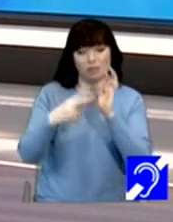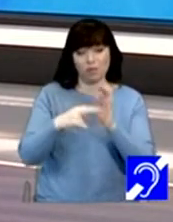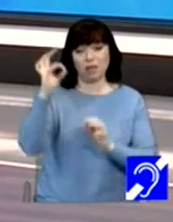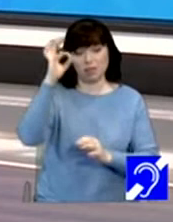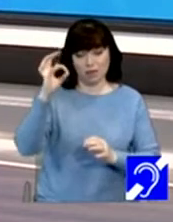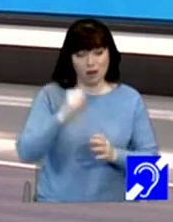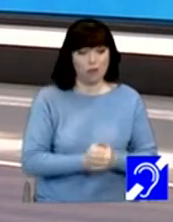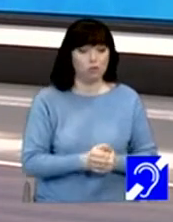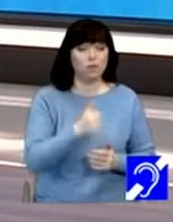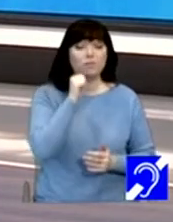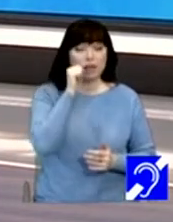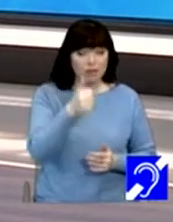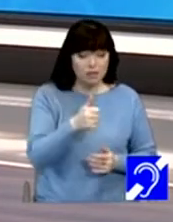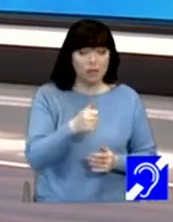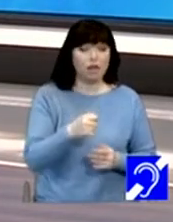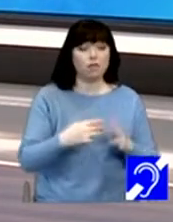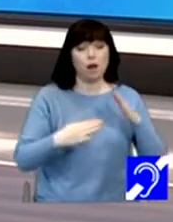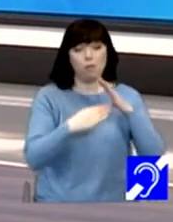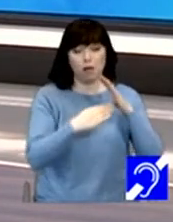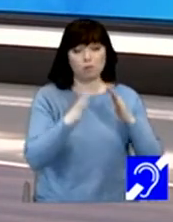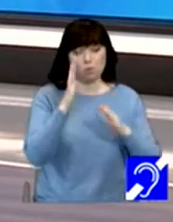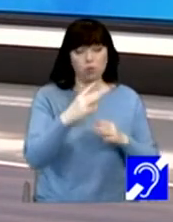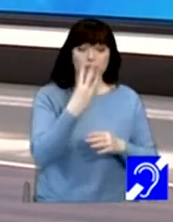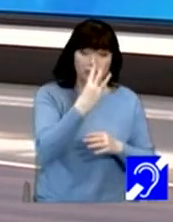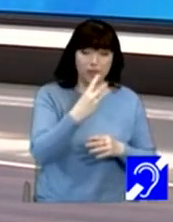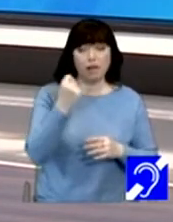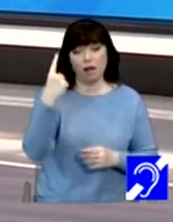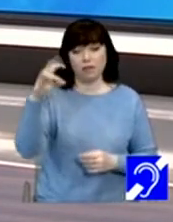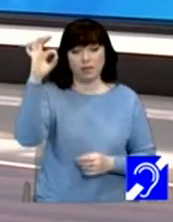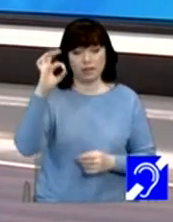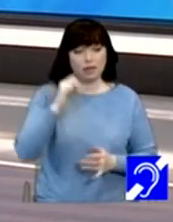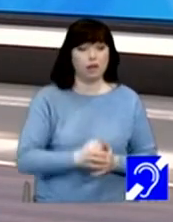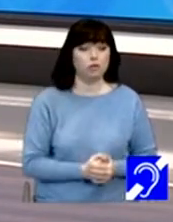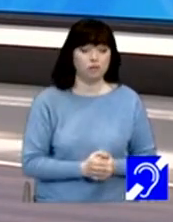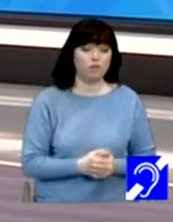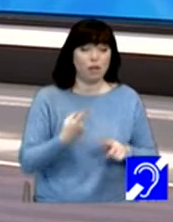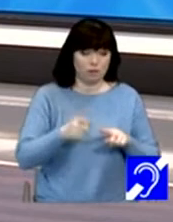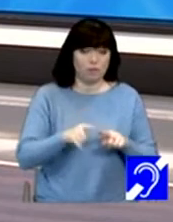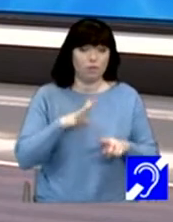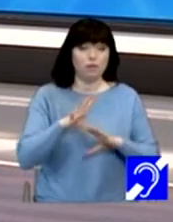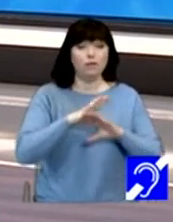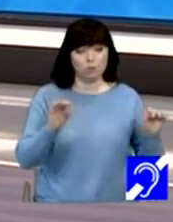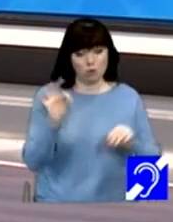grade. Mâine se vor înregistra maxime cuprinse între 3 și 11 grade. Acestea au fost